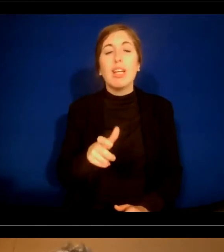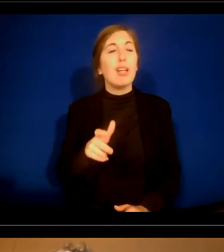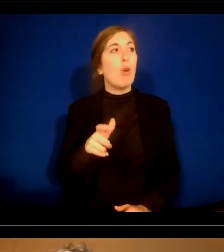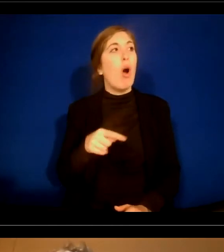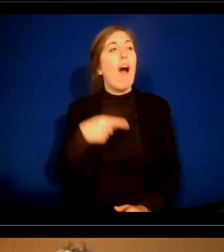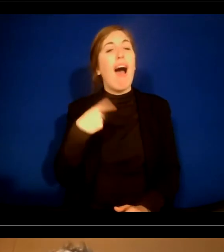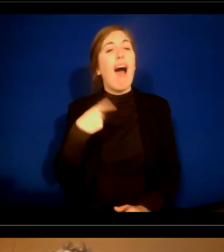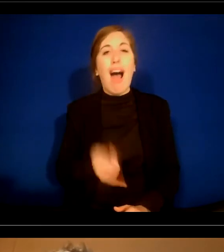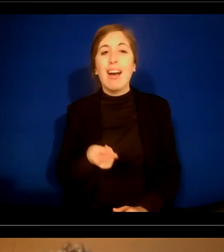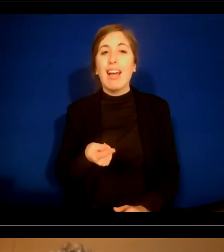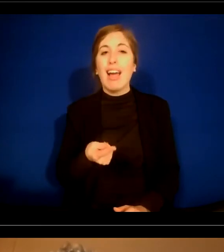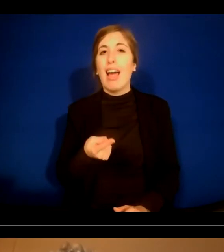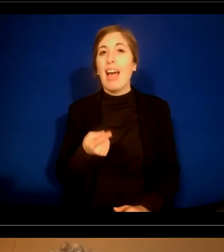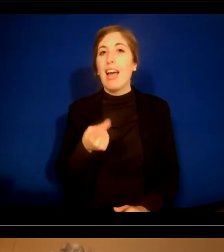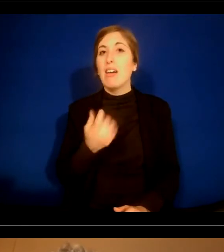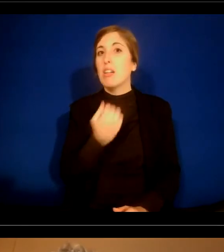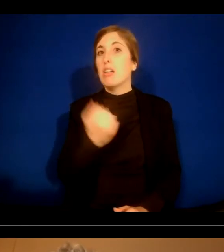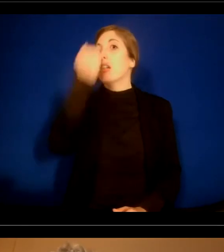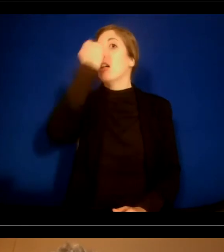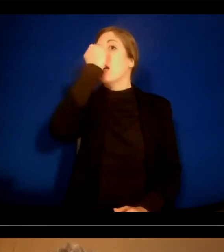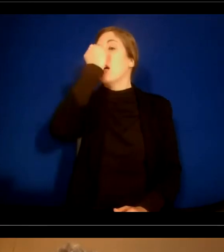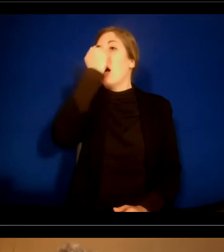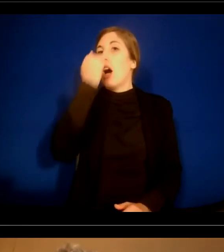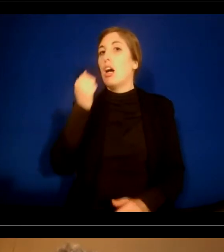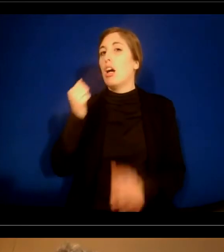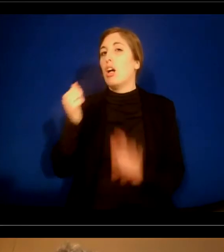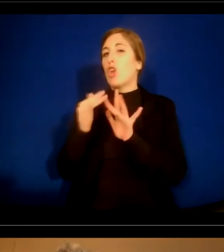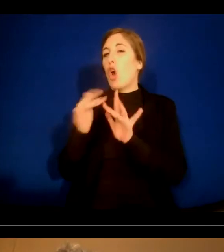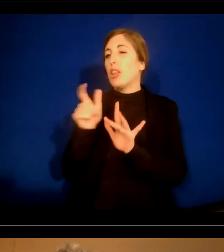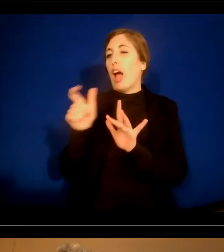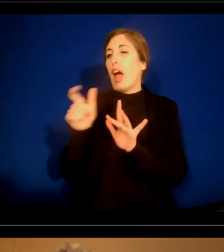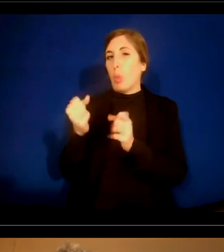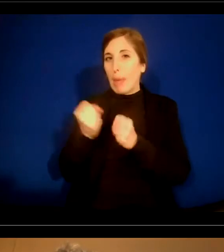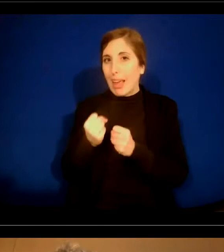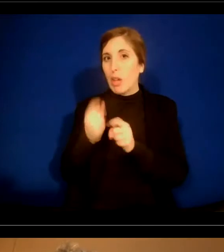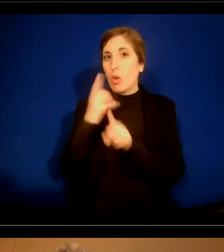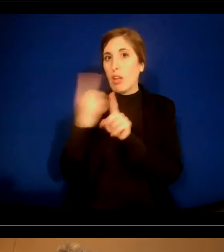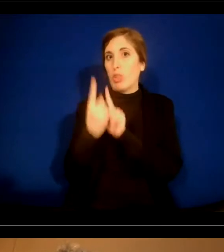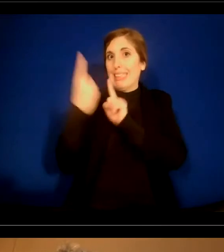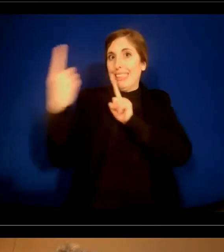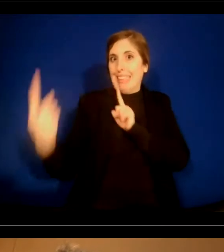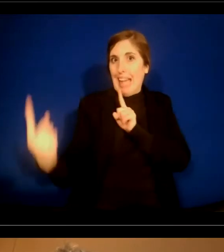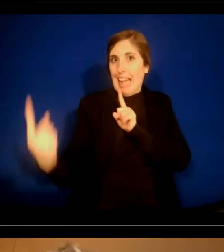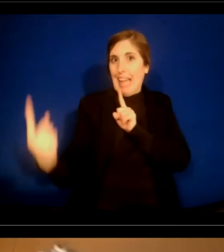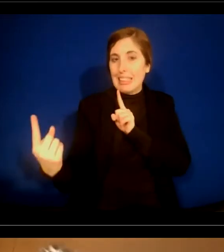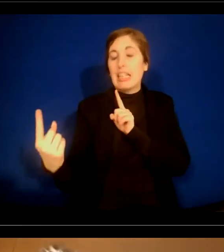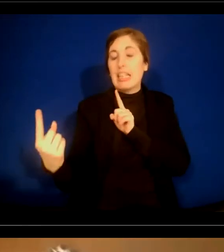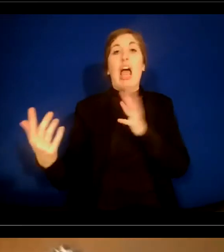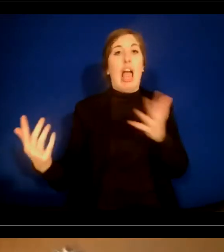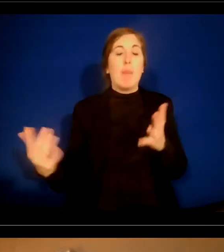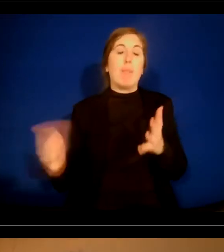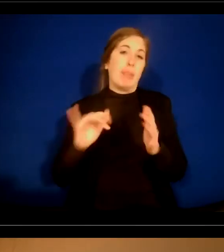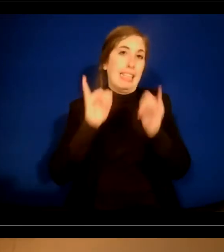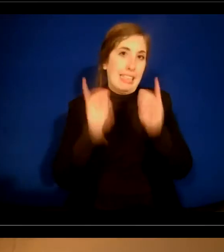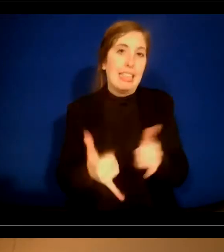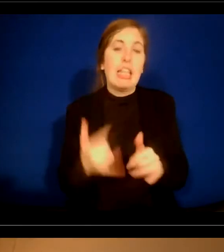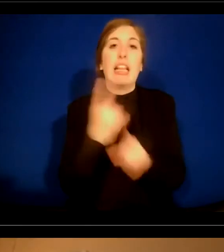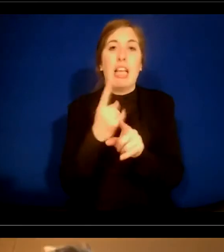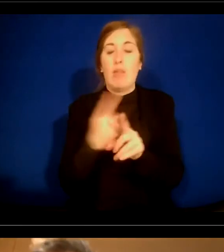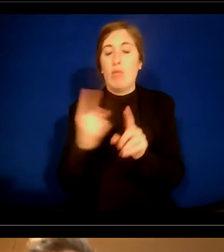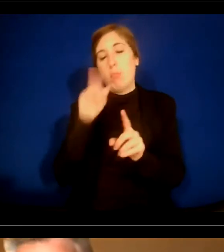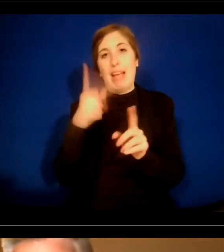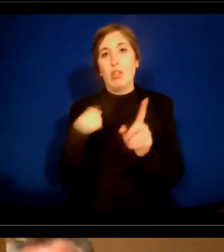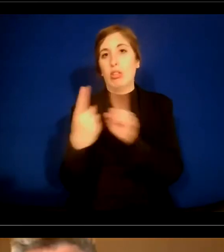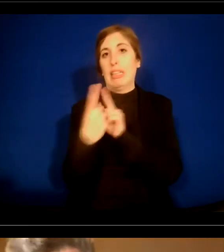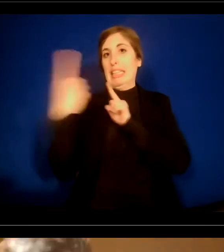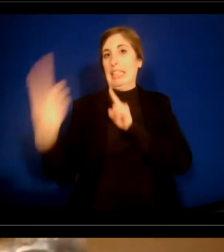un contatto perso con la mascherina, quindi devi stare a distanza, ti accerti di essere a distanza, però almeno poi rimuovi la mascherina e continui a